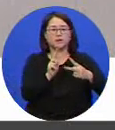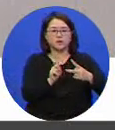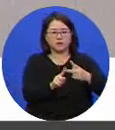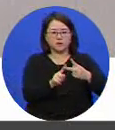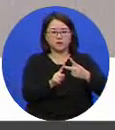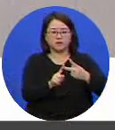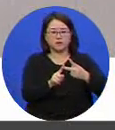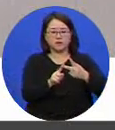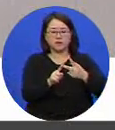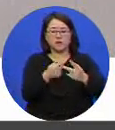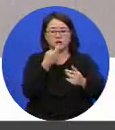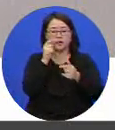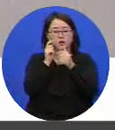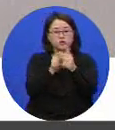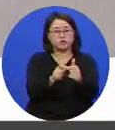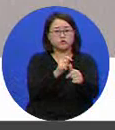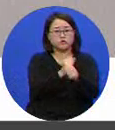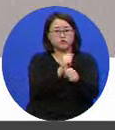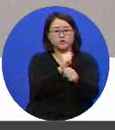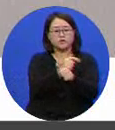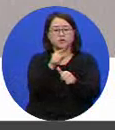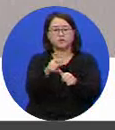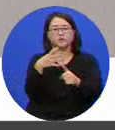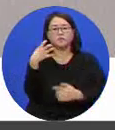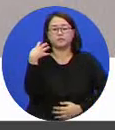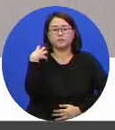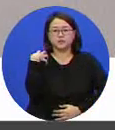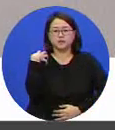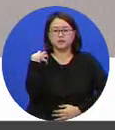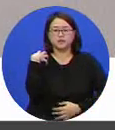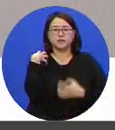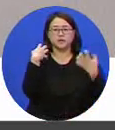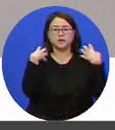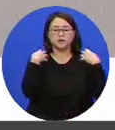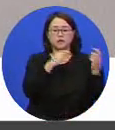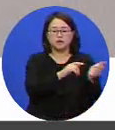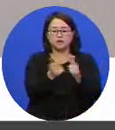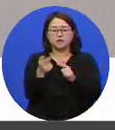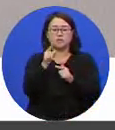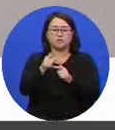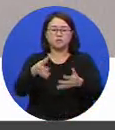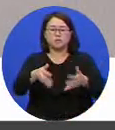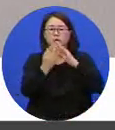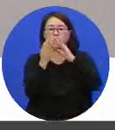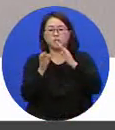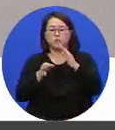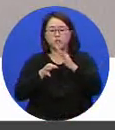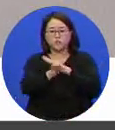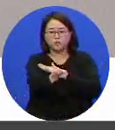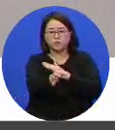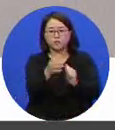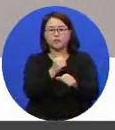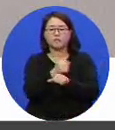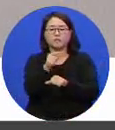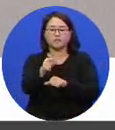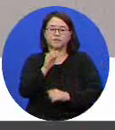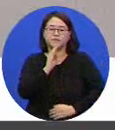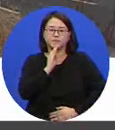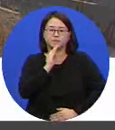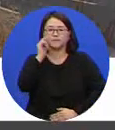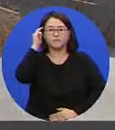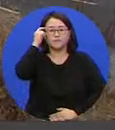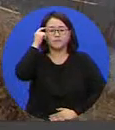개발 시행사들이나 토지 대규모 개발 지자체나 그런 쪽에서 설립 비용까지도 부담을 해야 되지